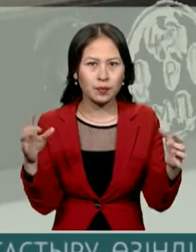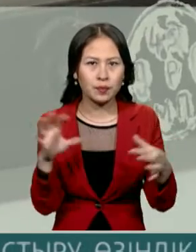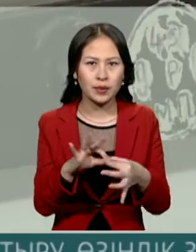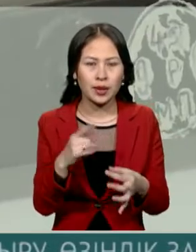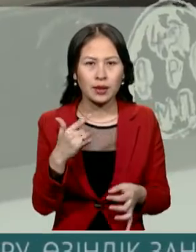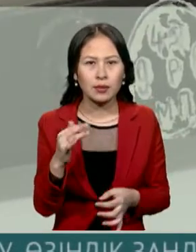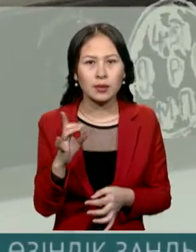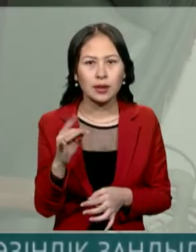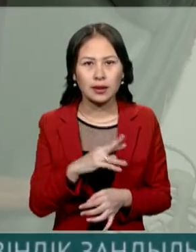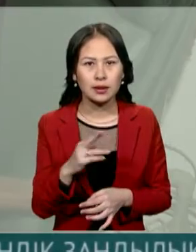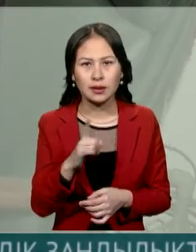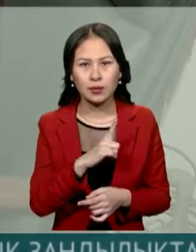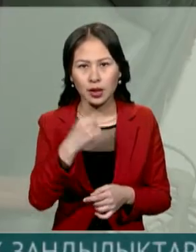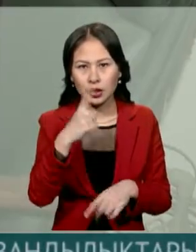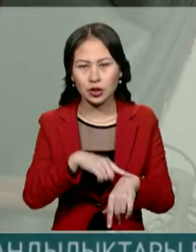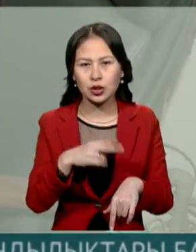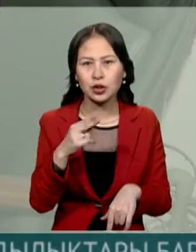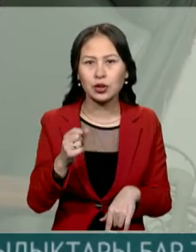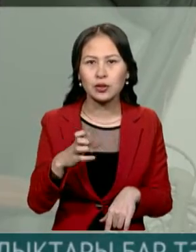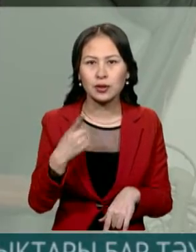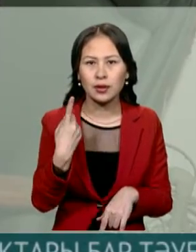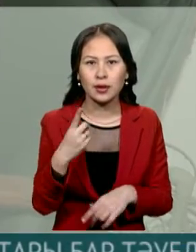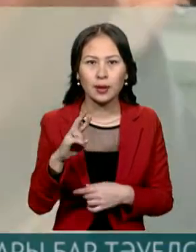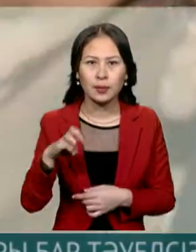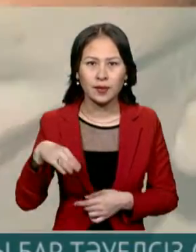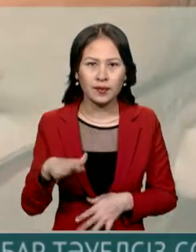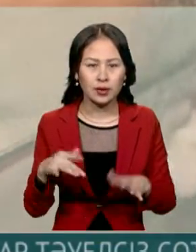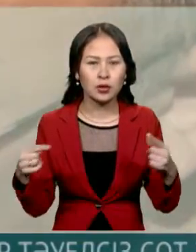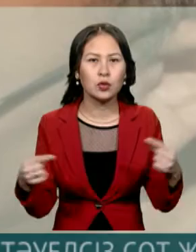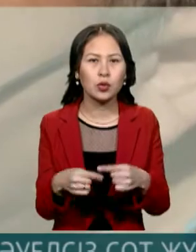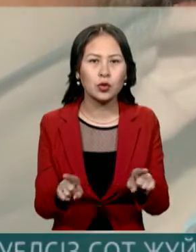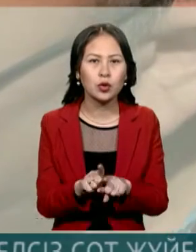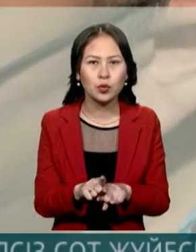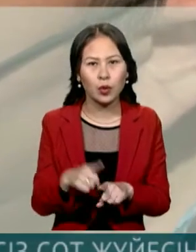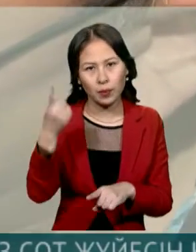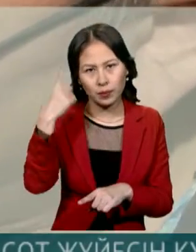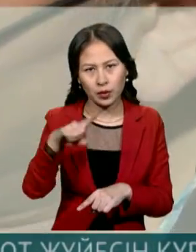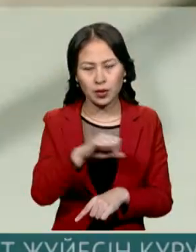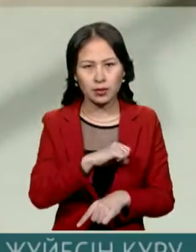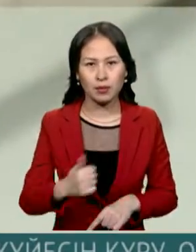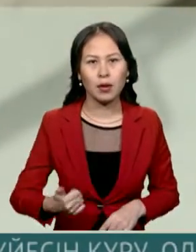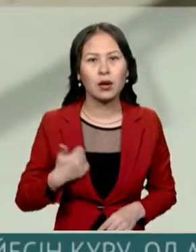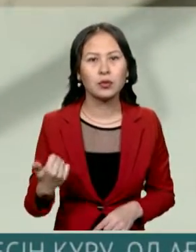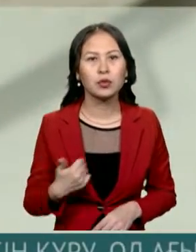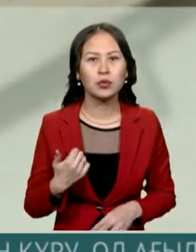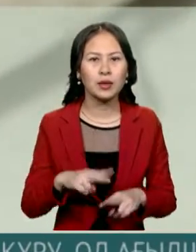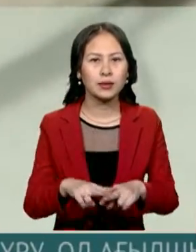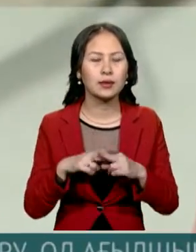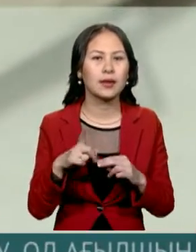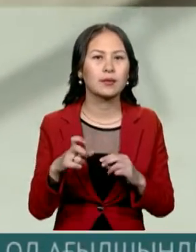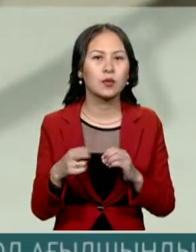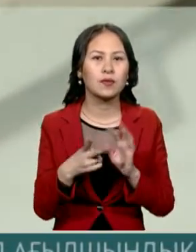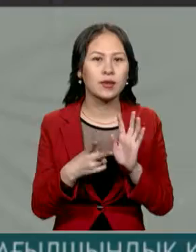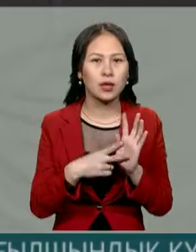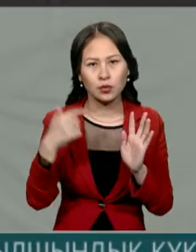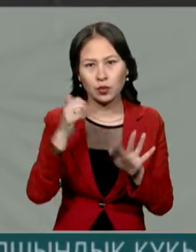қондырғы. Қондырғы сағатына 1 киловатт қуатты еркін өндіріп тұр. Өз қолынан шыққан туындысын автор мақтанышпен таныстырды. Астанада өтетін